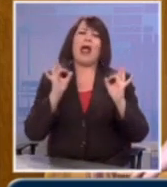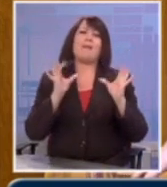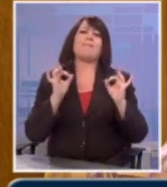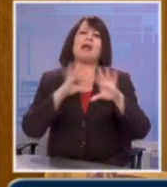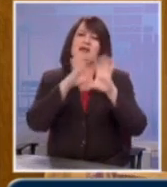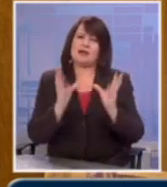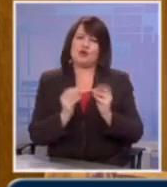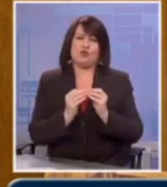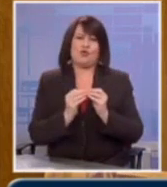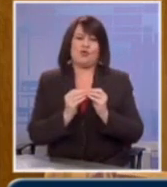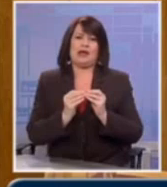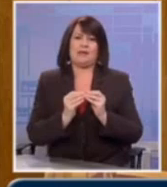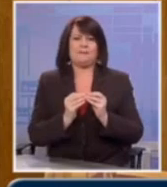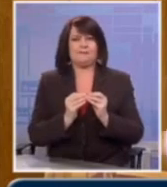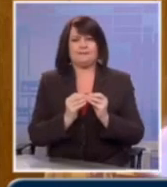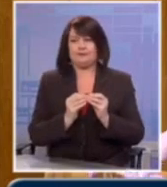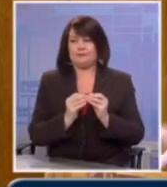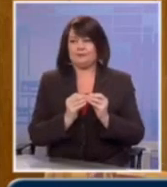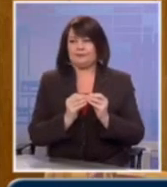πλήρως από οποιαδήποτε